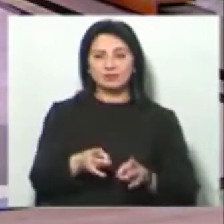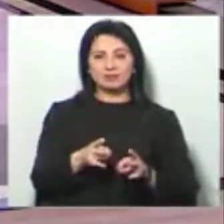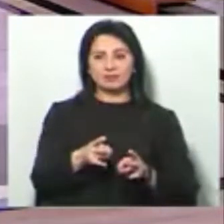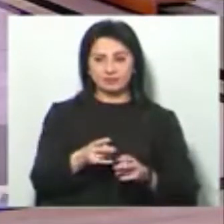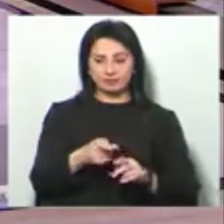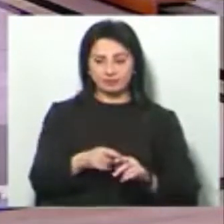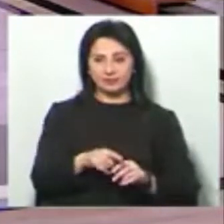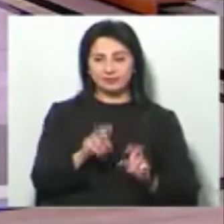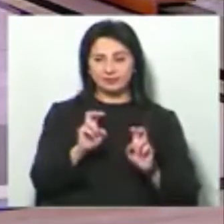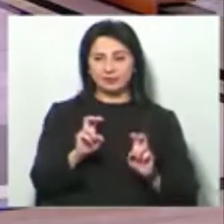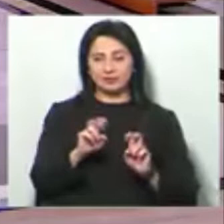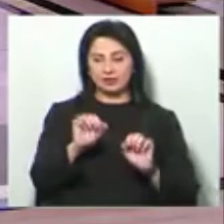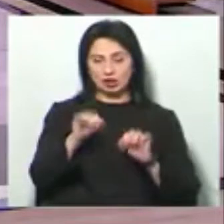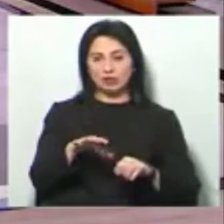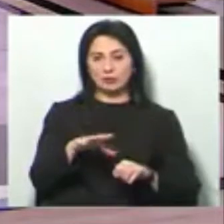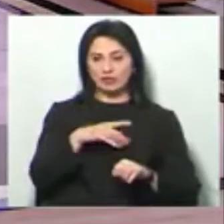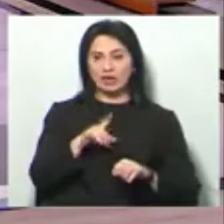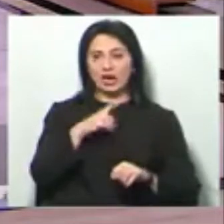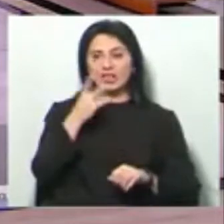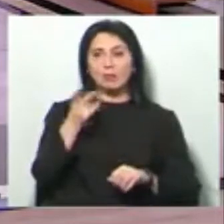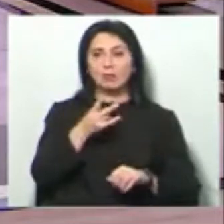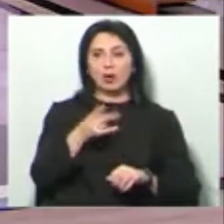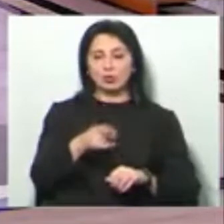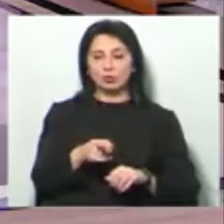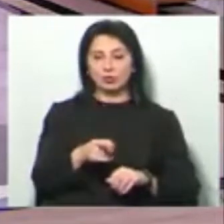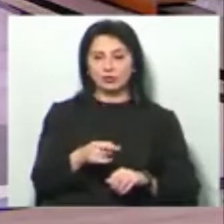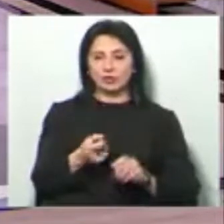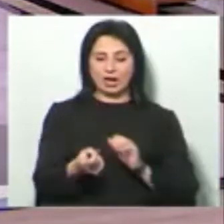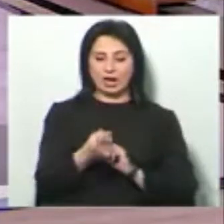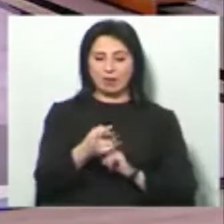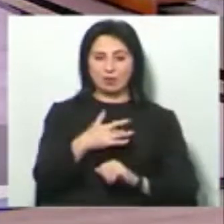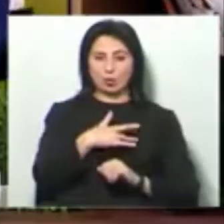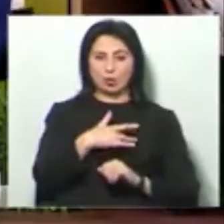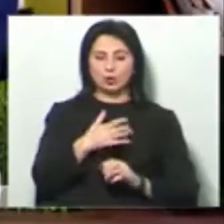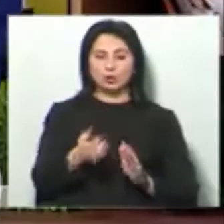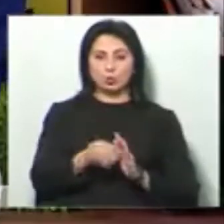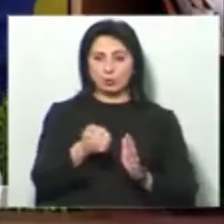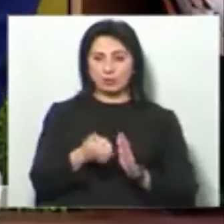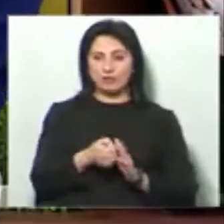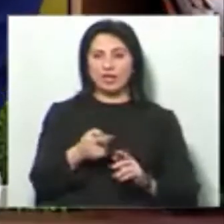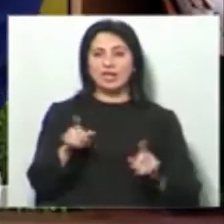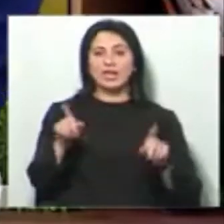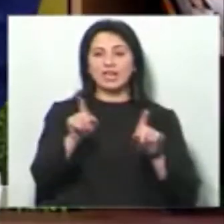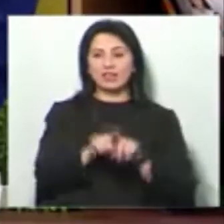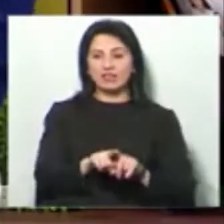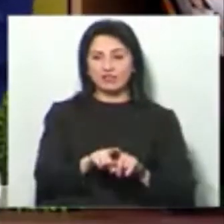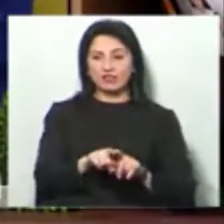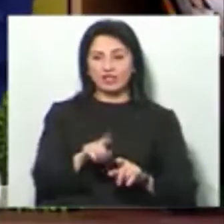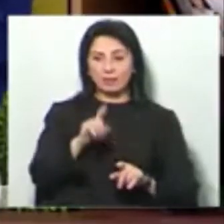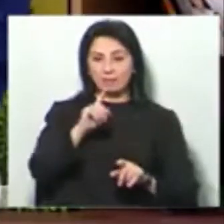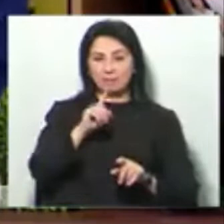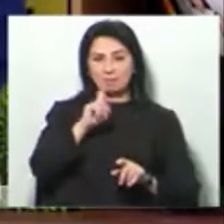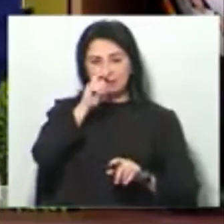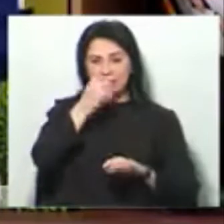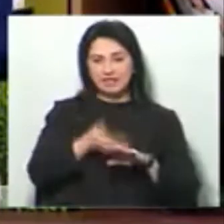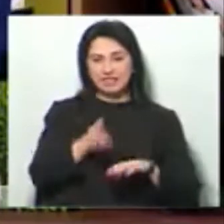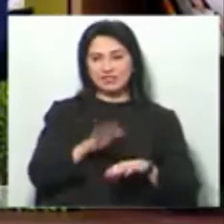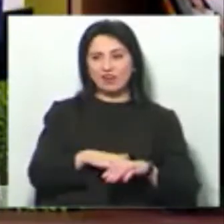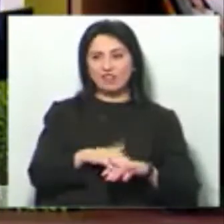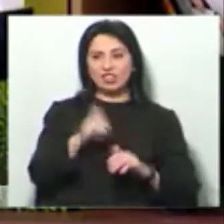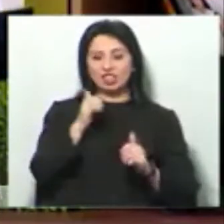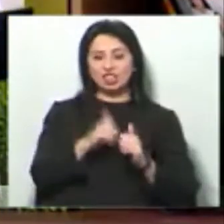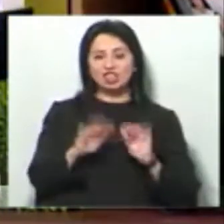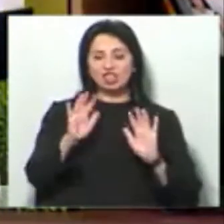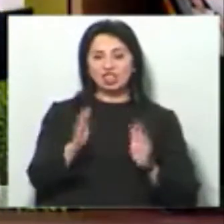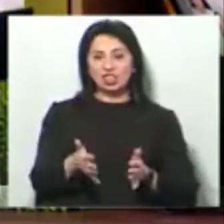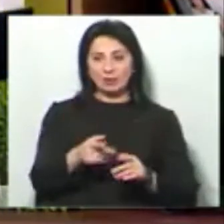სარქლომა შეიძლება კი რა თქმა უნდა ის გამოიწვიოს გულის უკმარისობას. Ესევე მწუხავეთ შეიძლება ხშირ შემთხვევაში